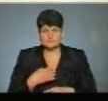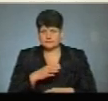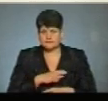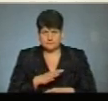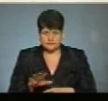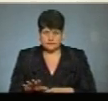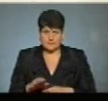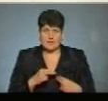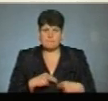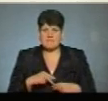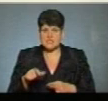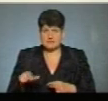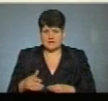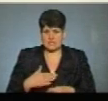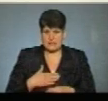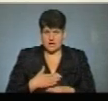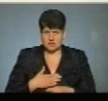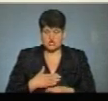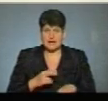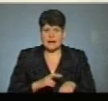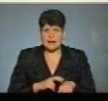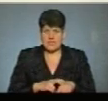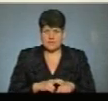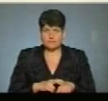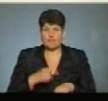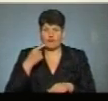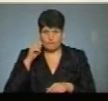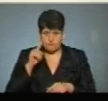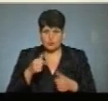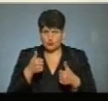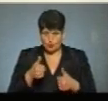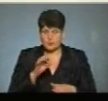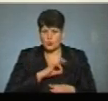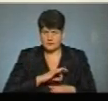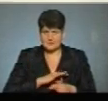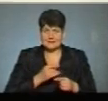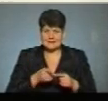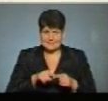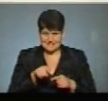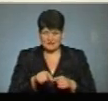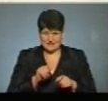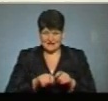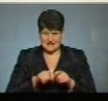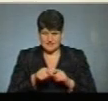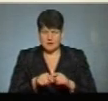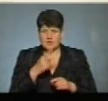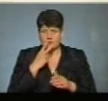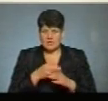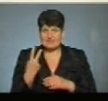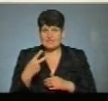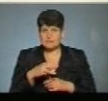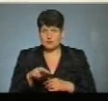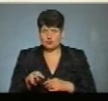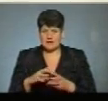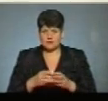не панікували. Працівники наші лікарі вміють добре користуватися цими тестами, і цей тест показує